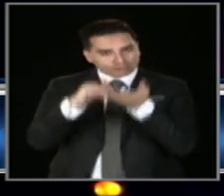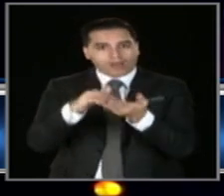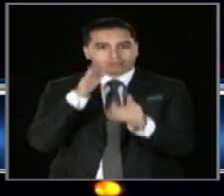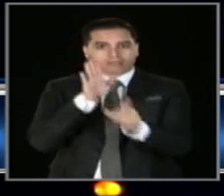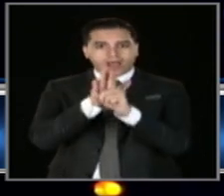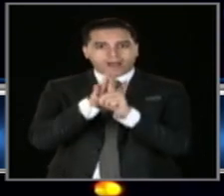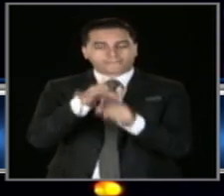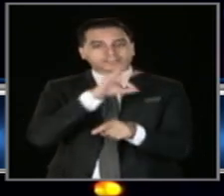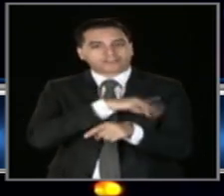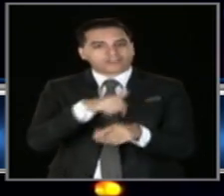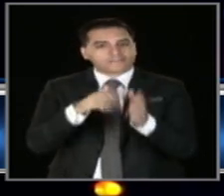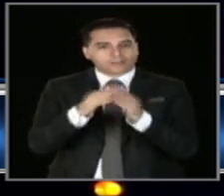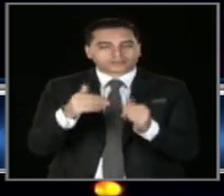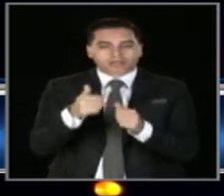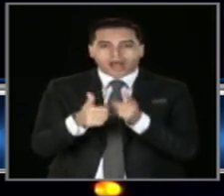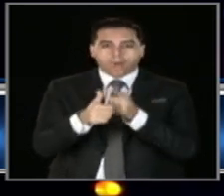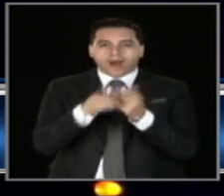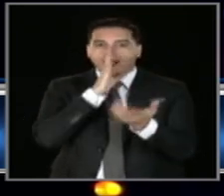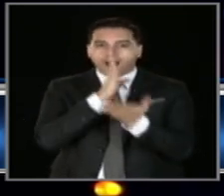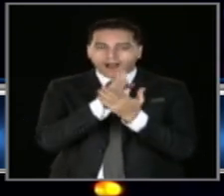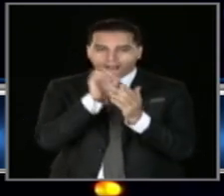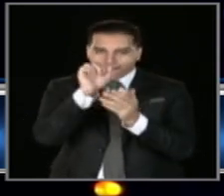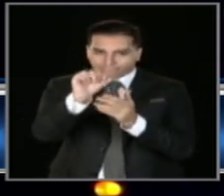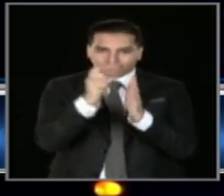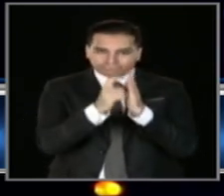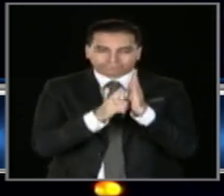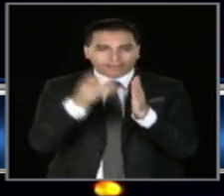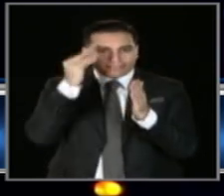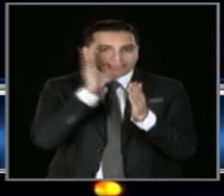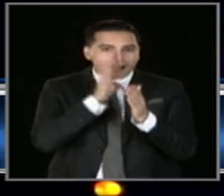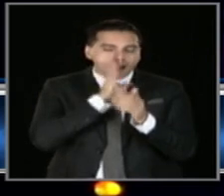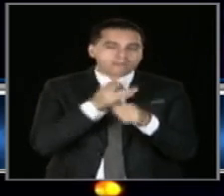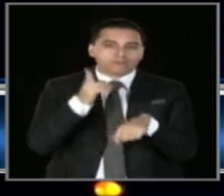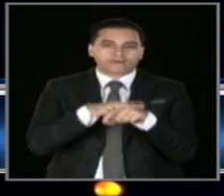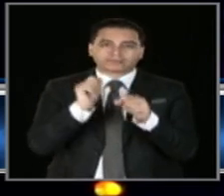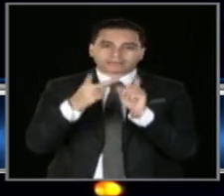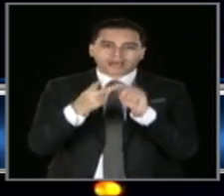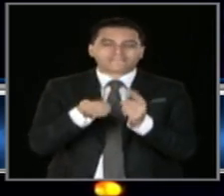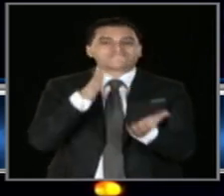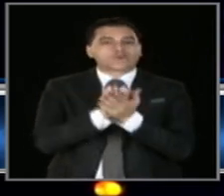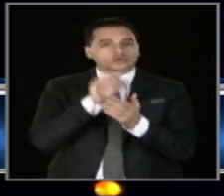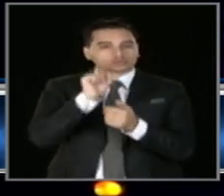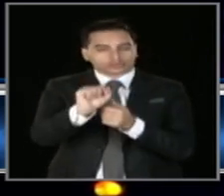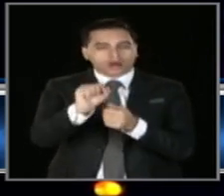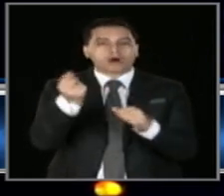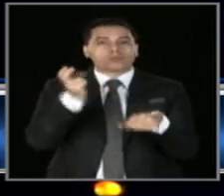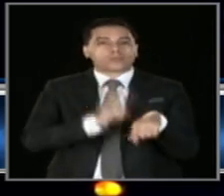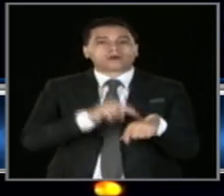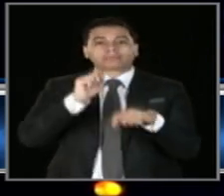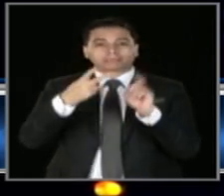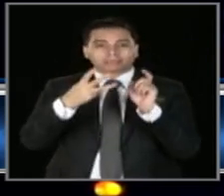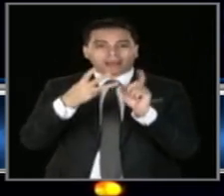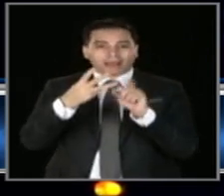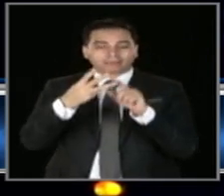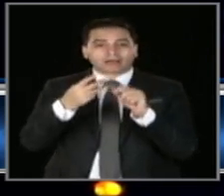لمصر. أولاً هو حقه في التعلم وفي الحصول على فرصة. اتنين، هو في الآخر إحنا بنستثمر